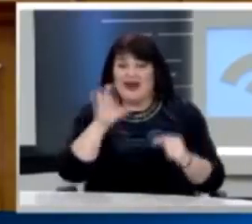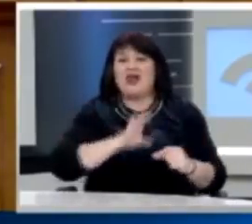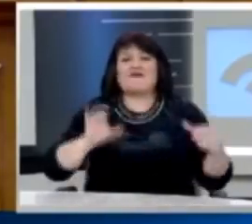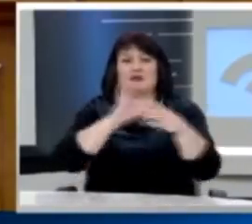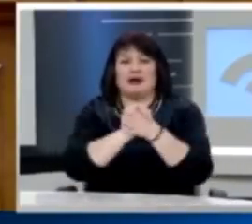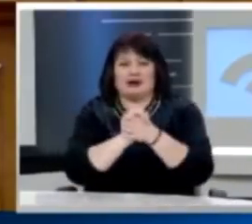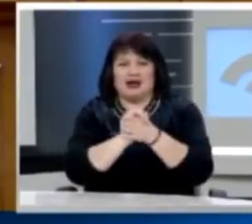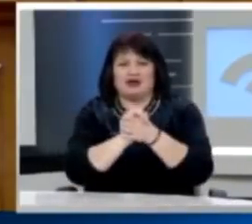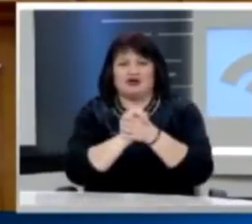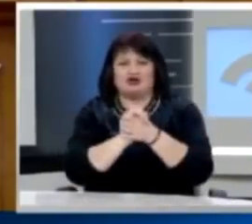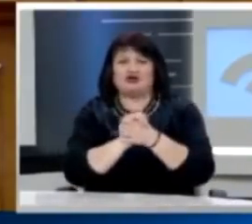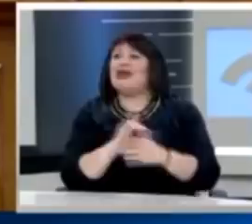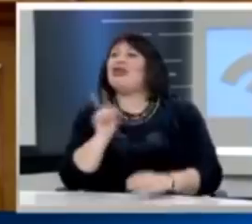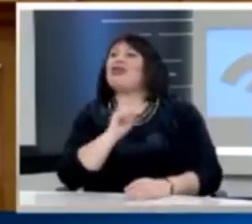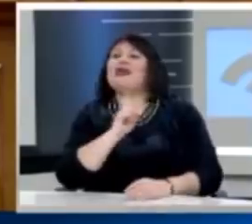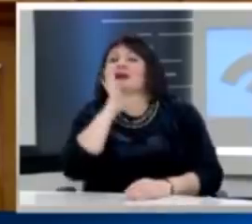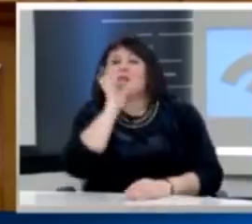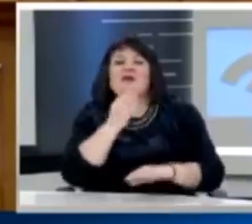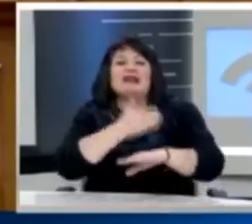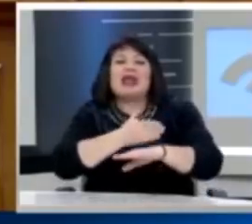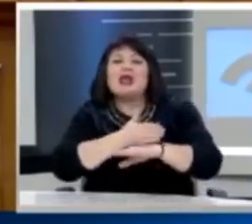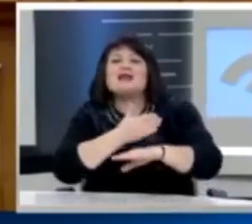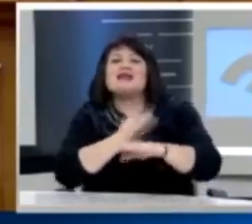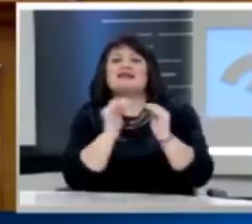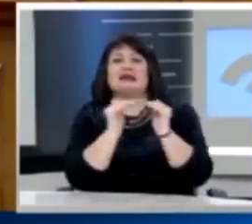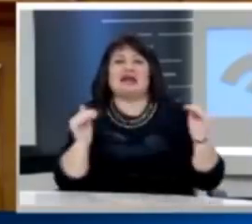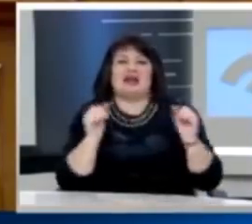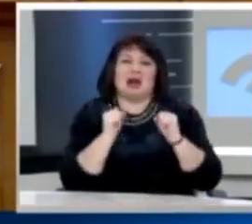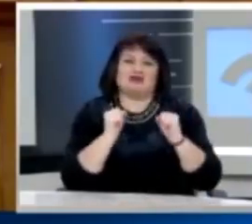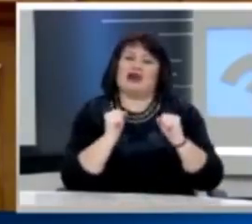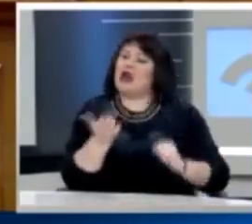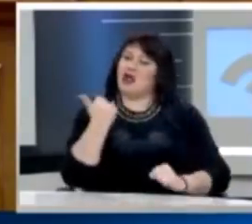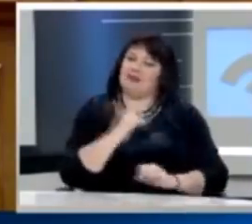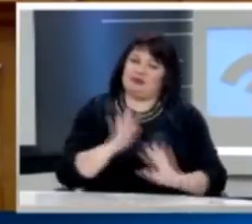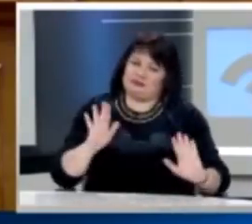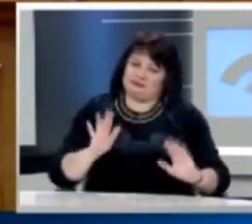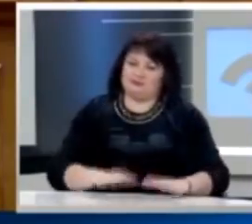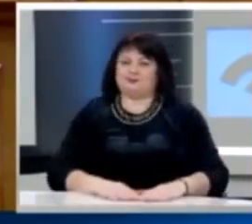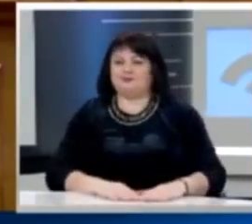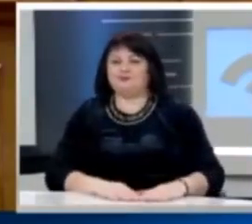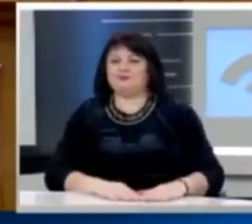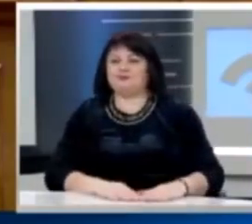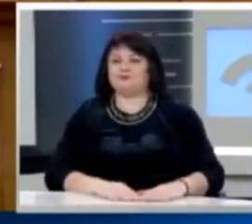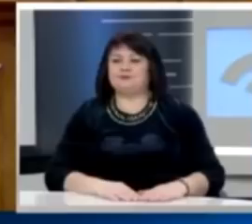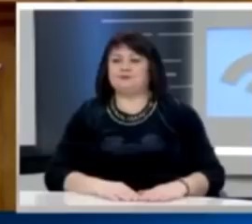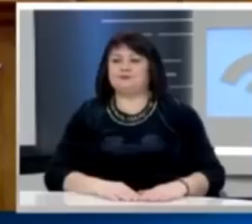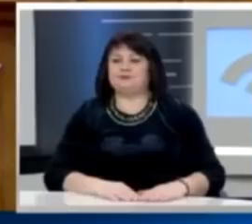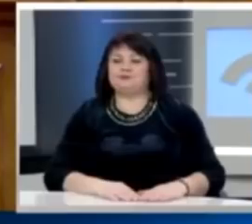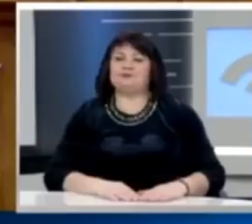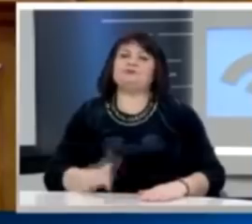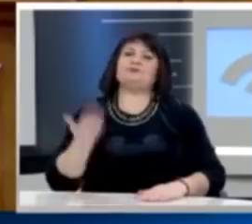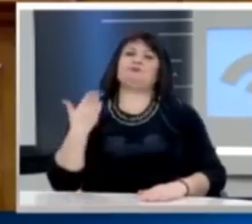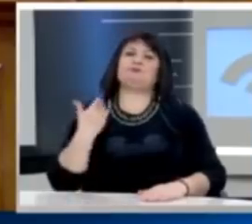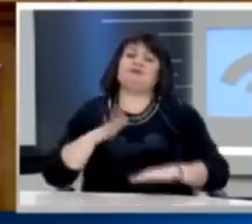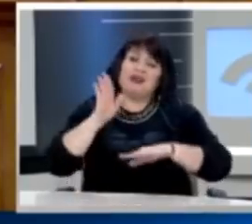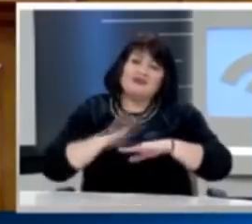δεν αποτελούν εγγύηση πραγματική για την ειρήνη και την ασφάλεια. Είναι αυτοί που